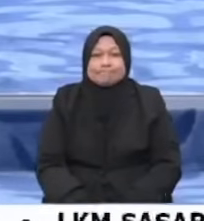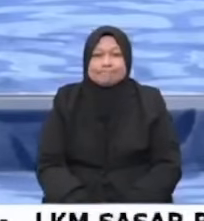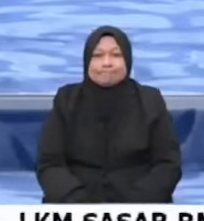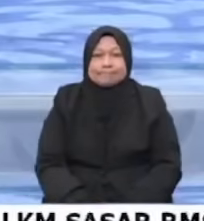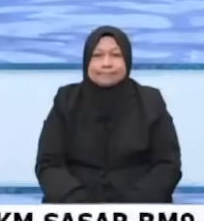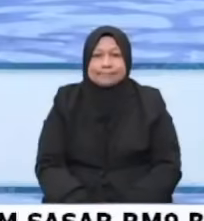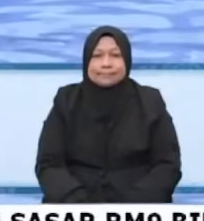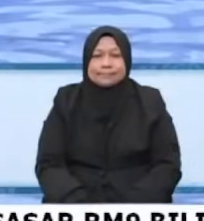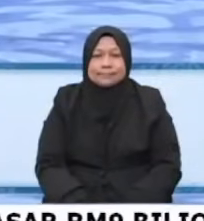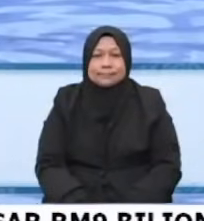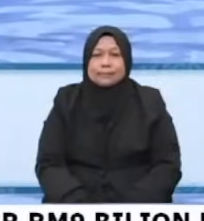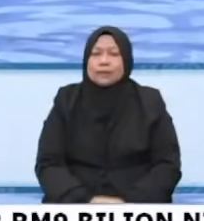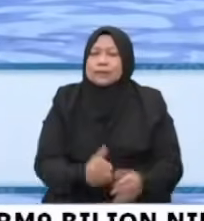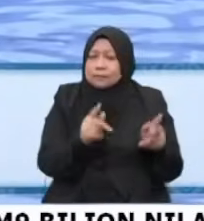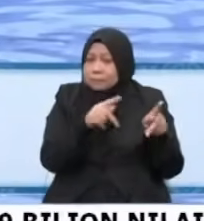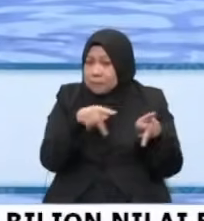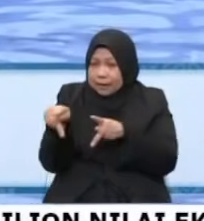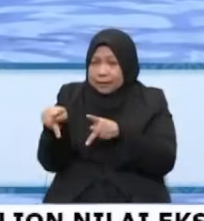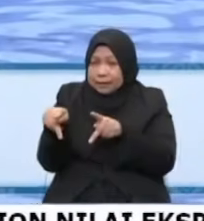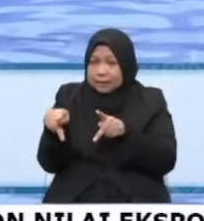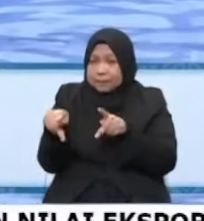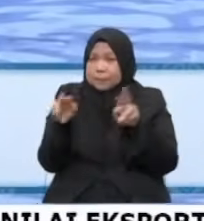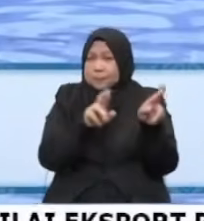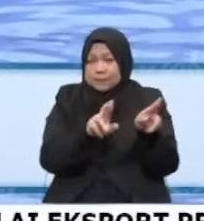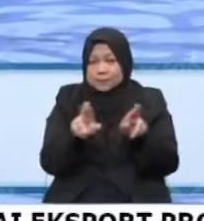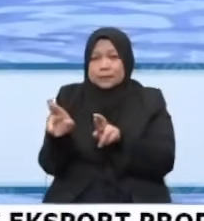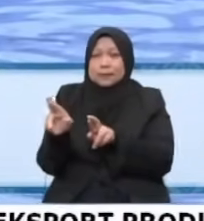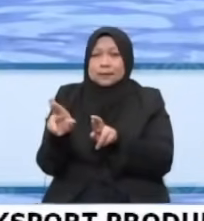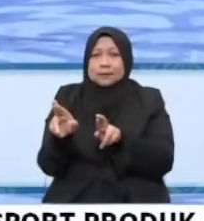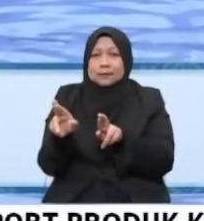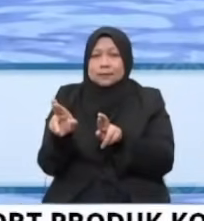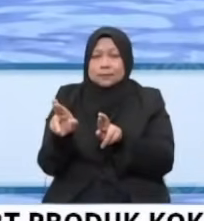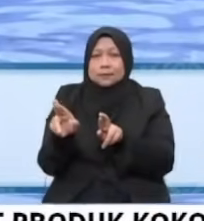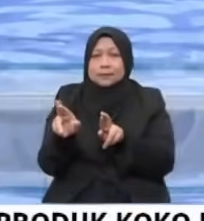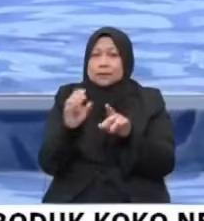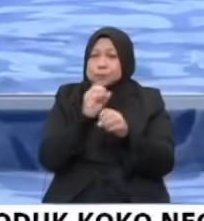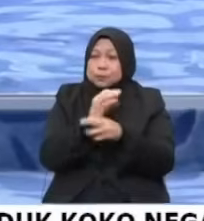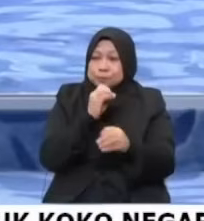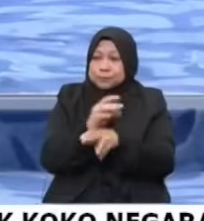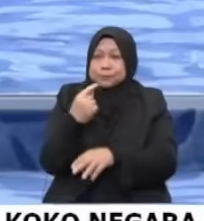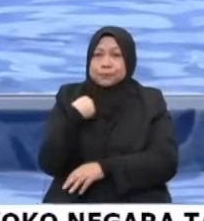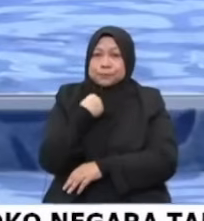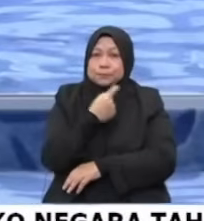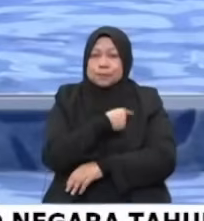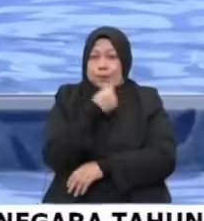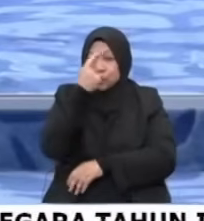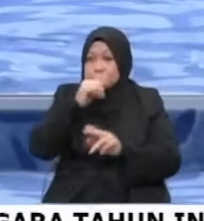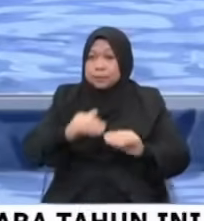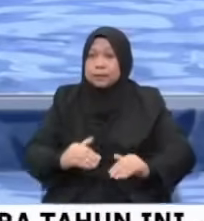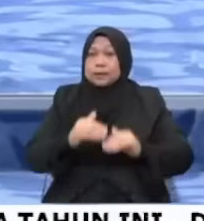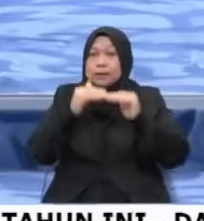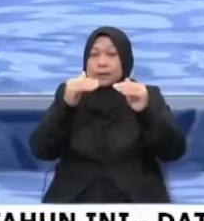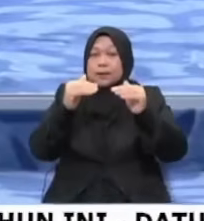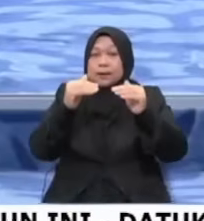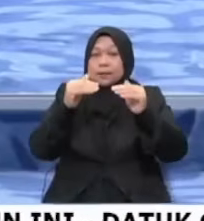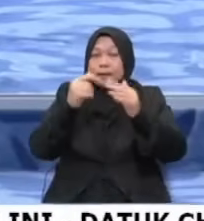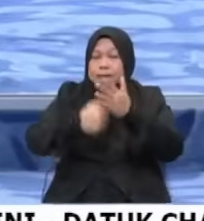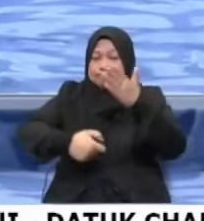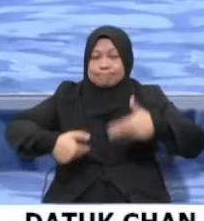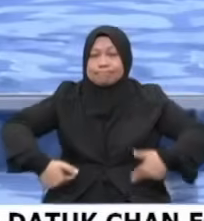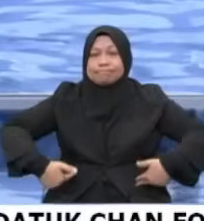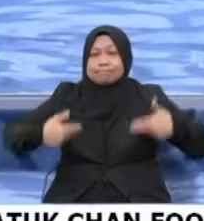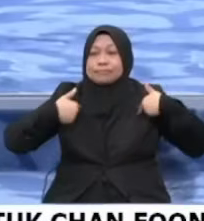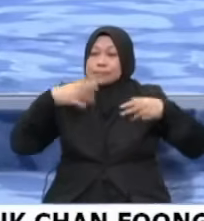kasih dalam pelan perancangan dalam usaha kita untuk meningkatkan Darjat hidup